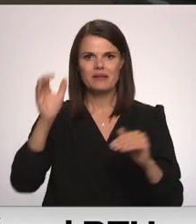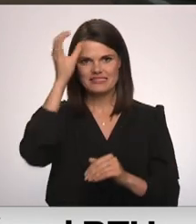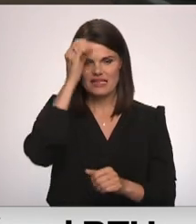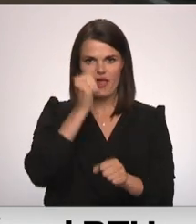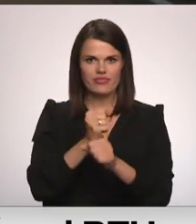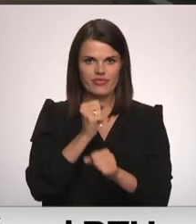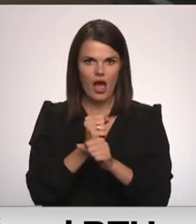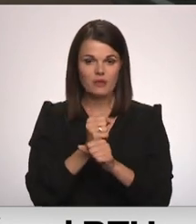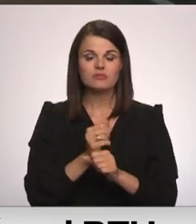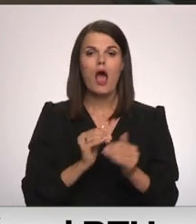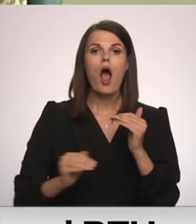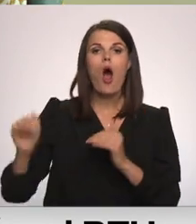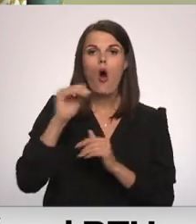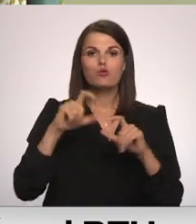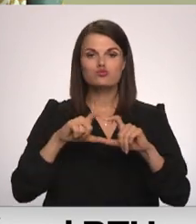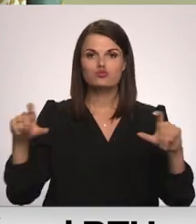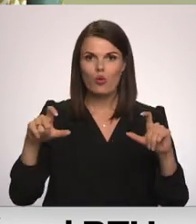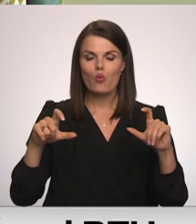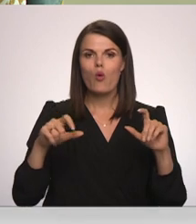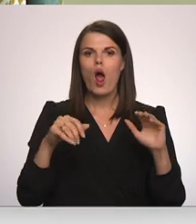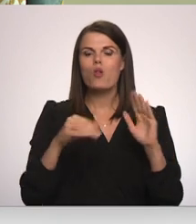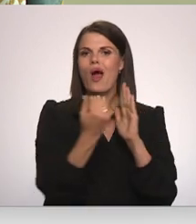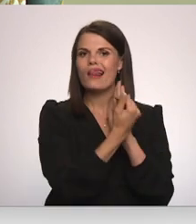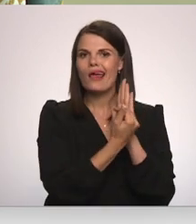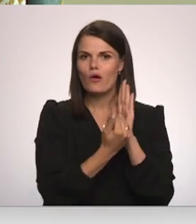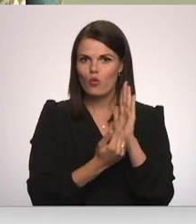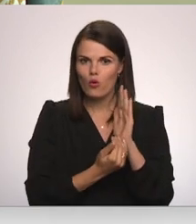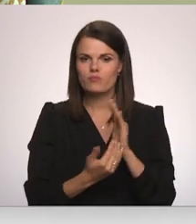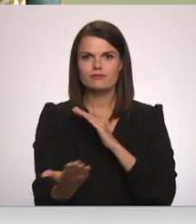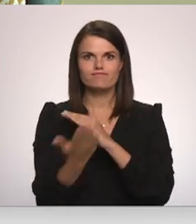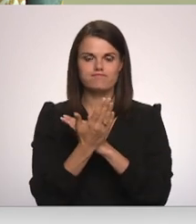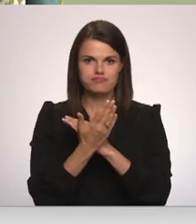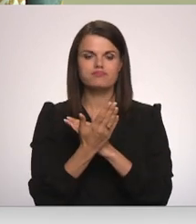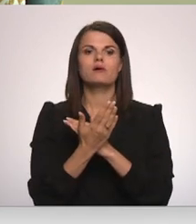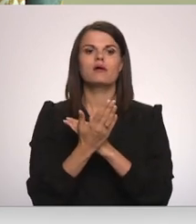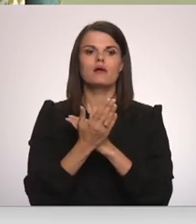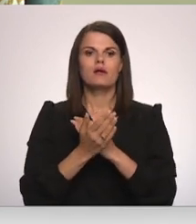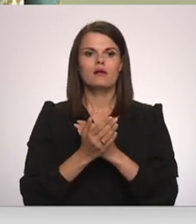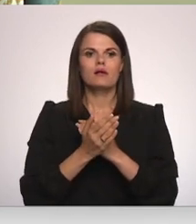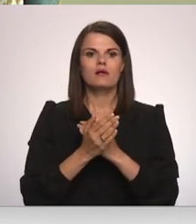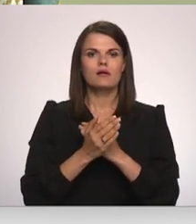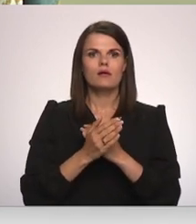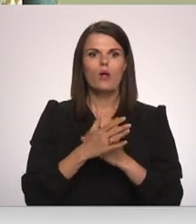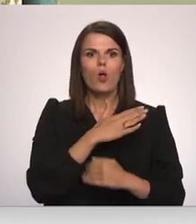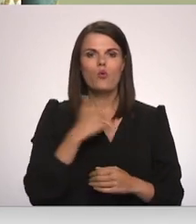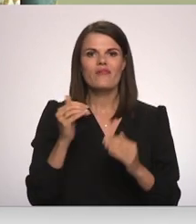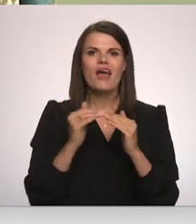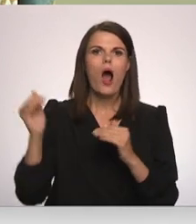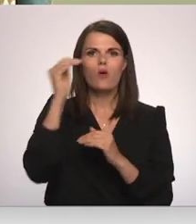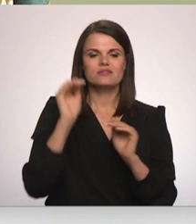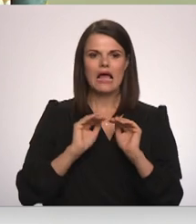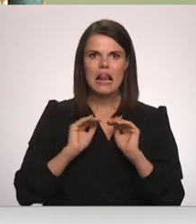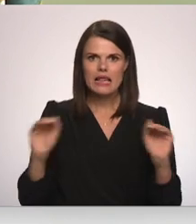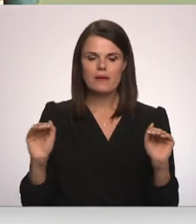Tas, kad augstskolu likums mums kā atsevišķai iestādei šobrīd uzdod pienākumu ļoti augstā